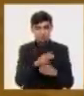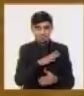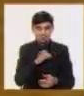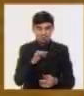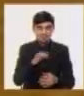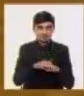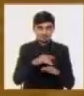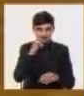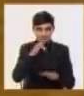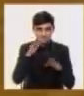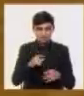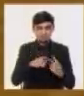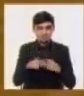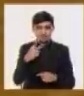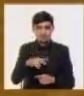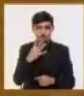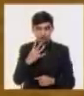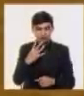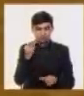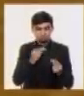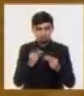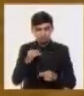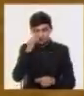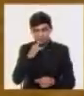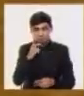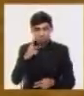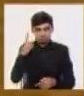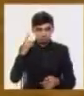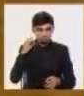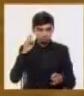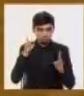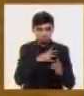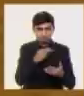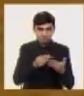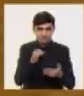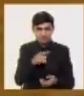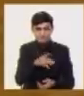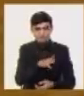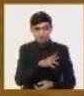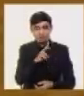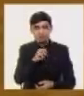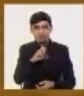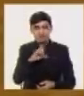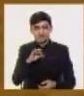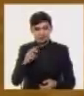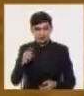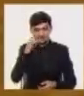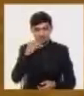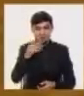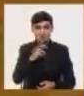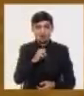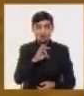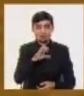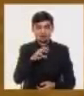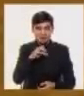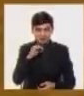родину вернуть 24 картины известных казахстанских художников. Да, это были классики Казахстана: Костеев,